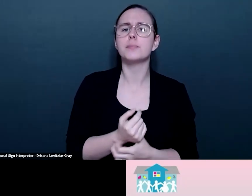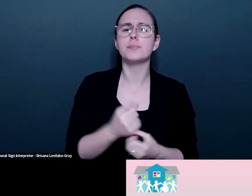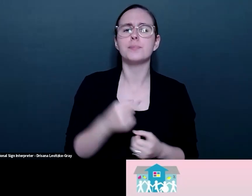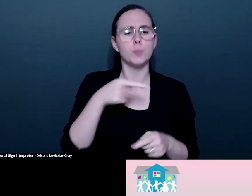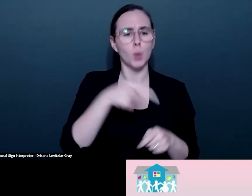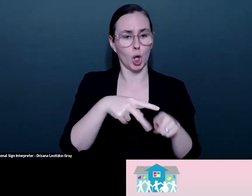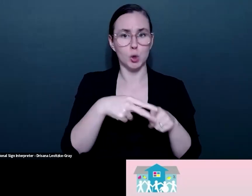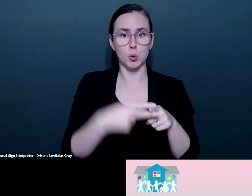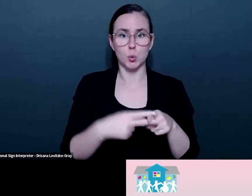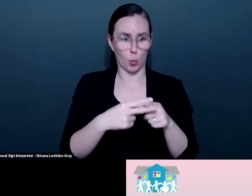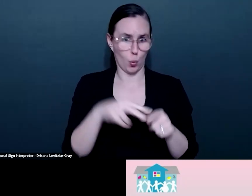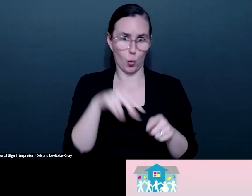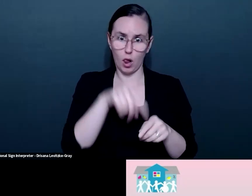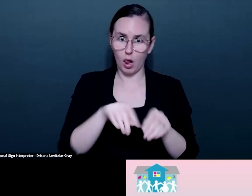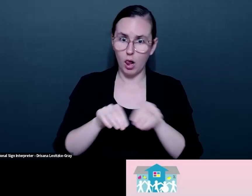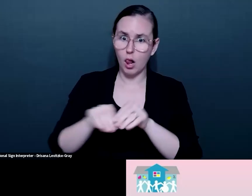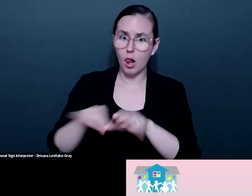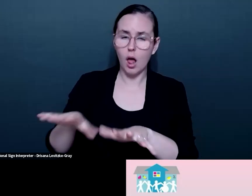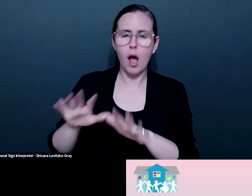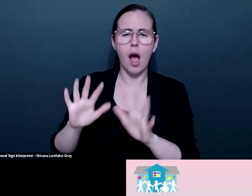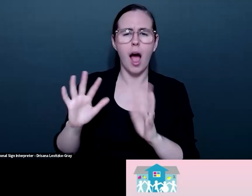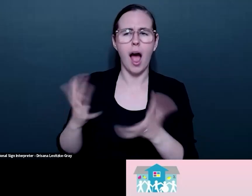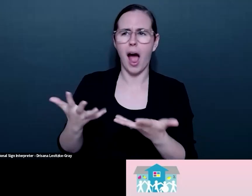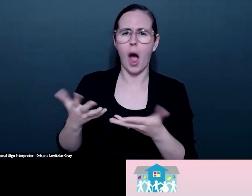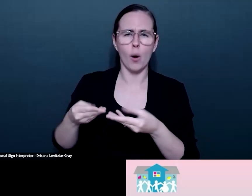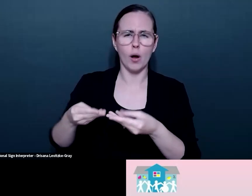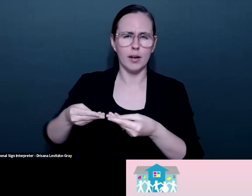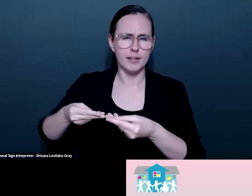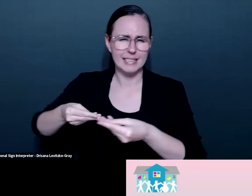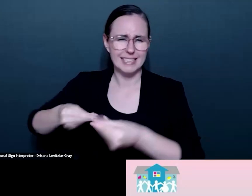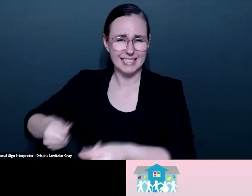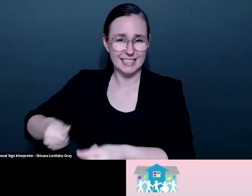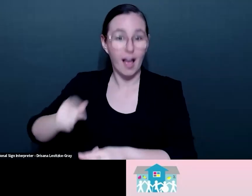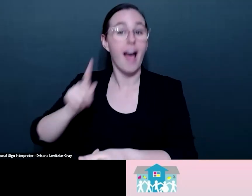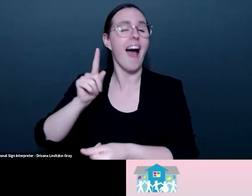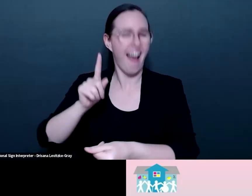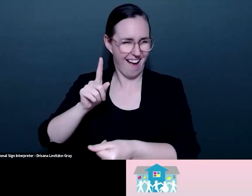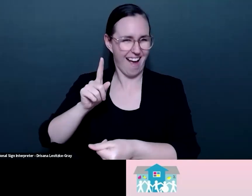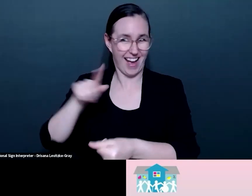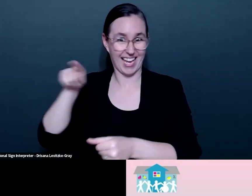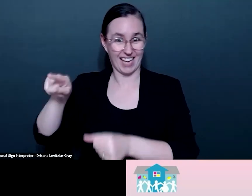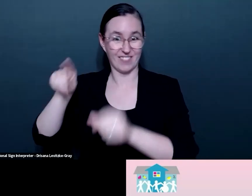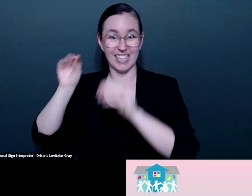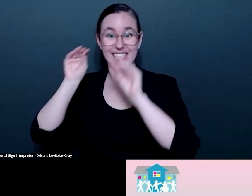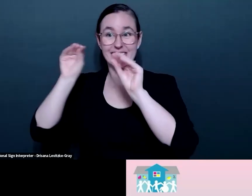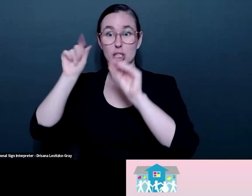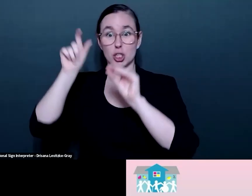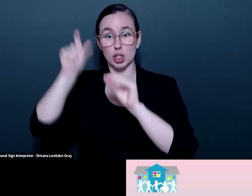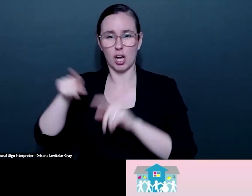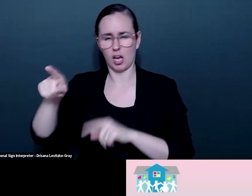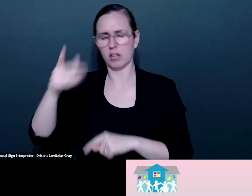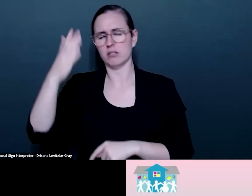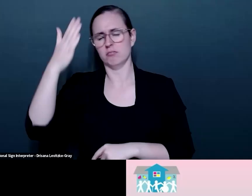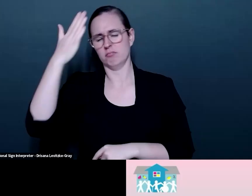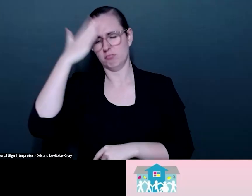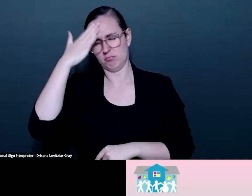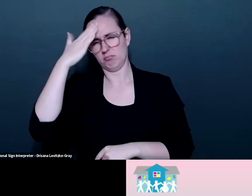a des outils qui peuvent être utilisés de manière plus exacte